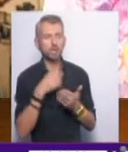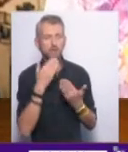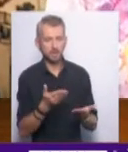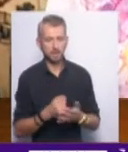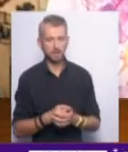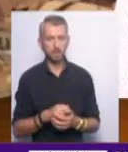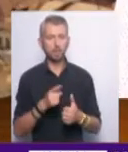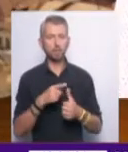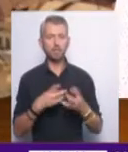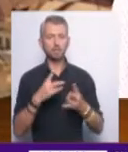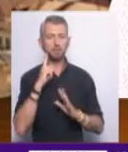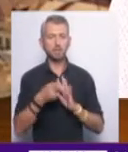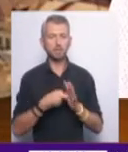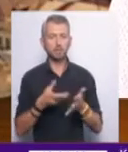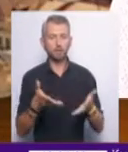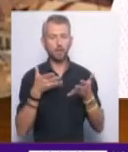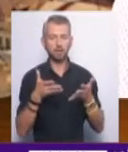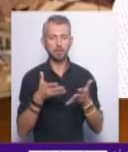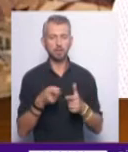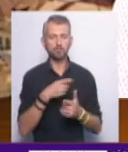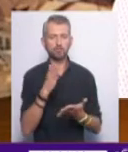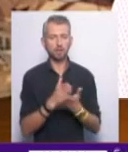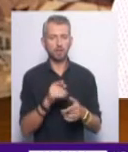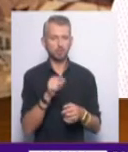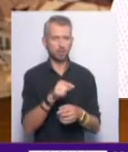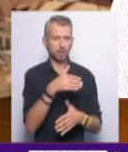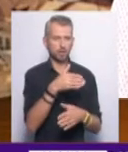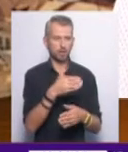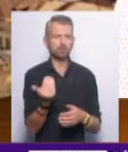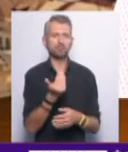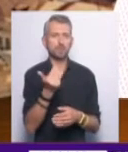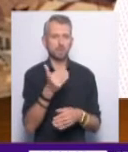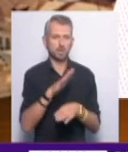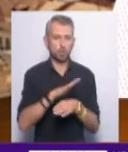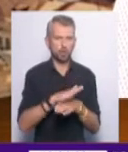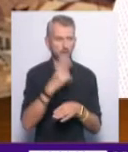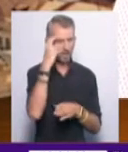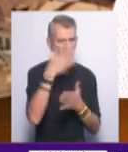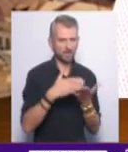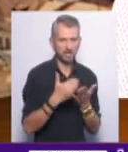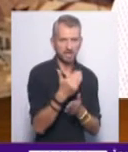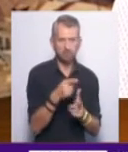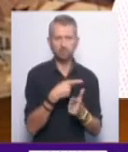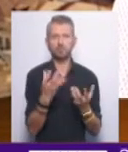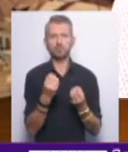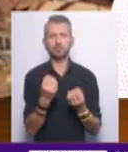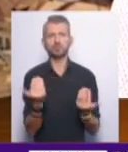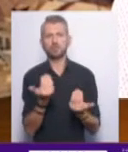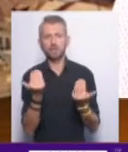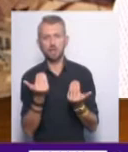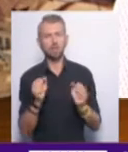Перше, треба з'ясувати, чи є такий ось Київ хлібу, чи щось. Mm-hmm. І можна завжди